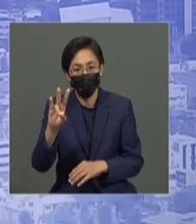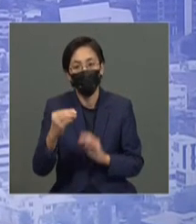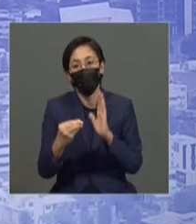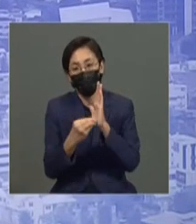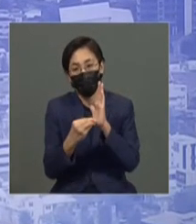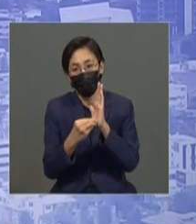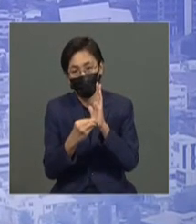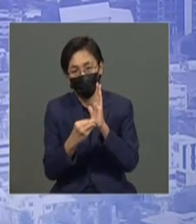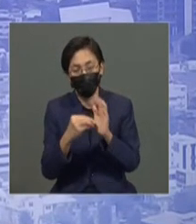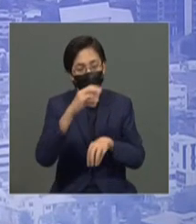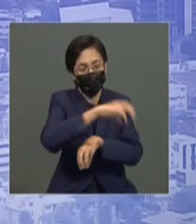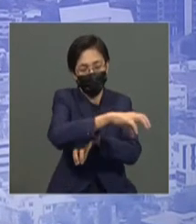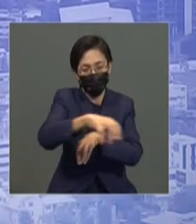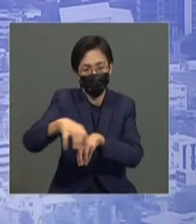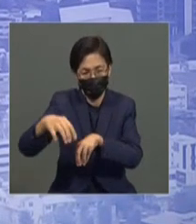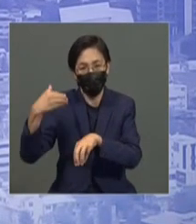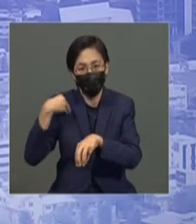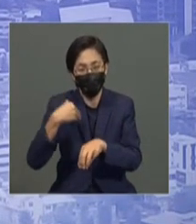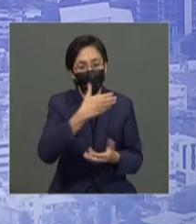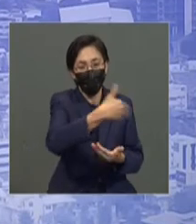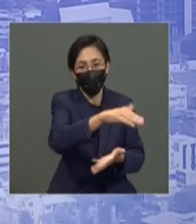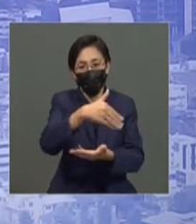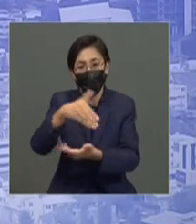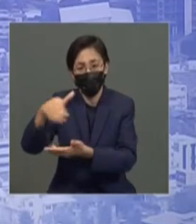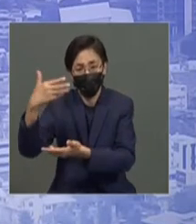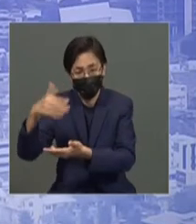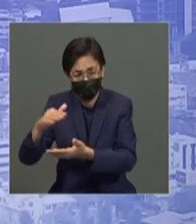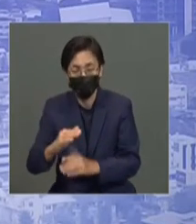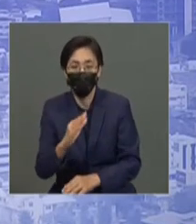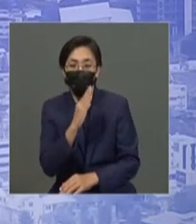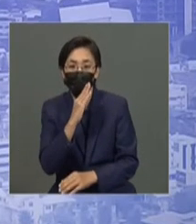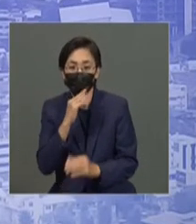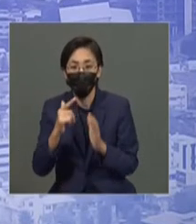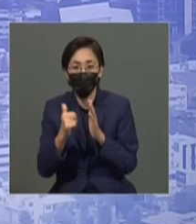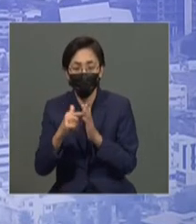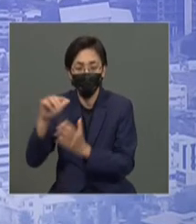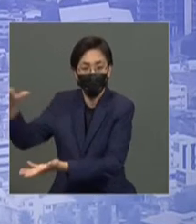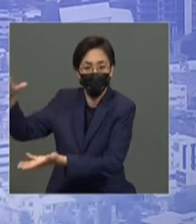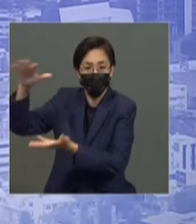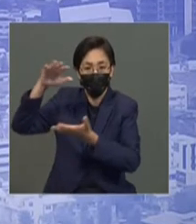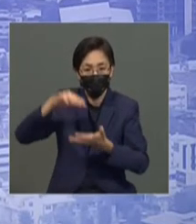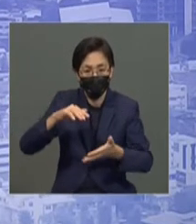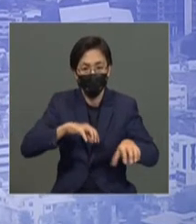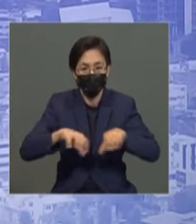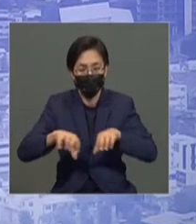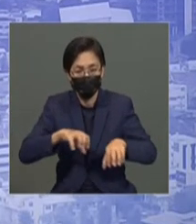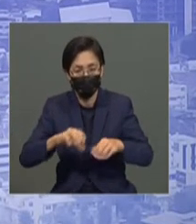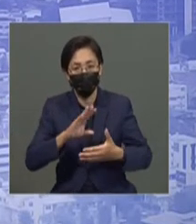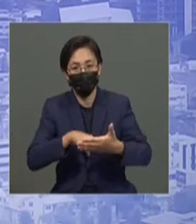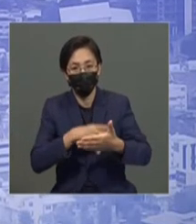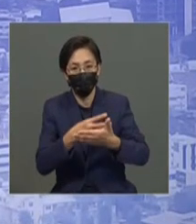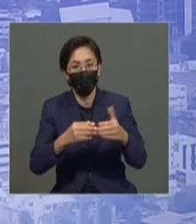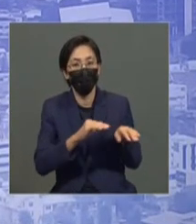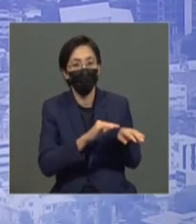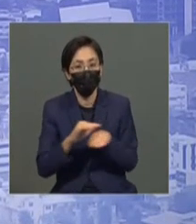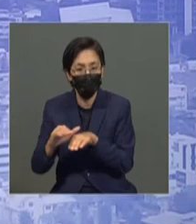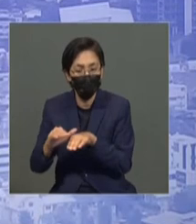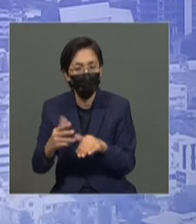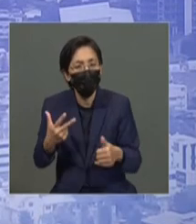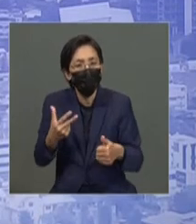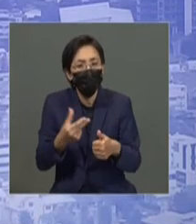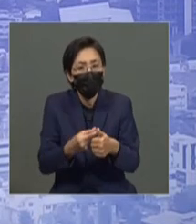งกทม.ในแต่ละเขตตอนนี้เนี่ยเมื่อวัคซีนมาถึงเราก็มีการเตรียมความพร้อมเพื่อให้สถานที่